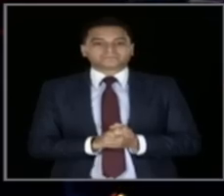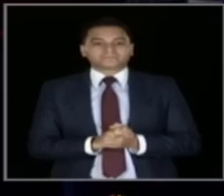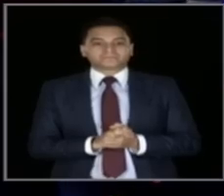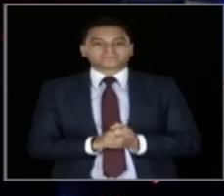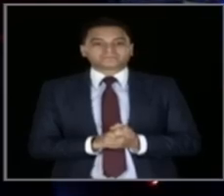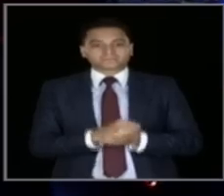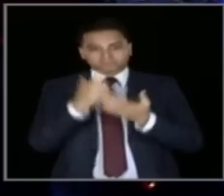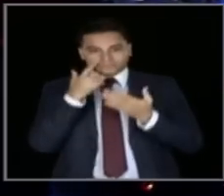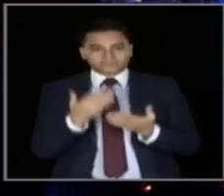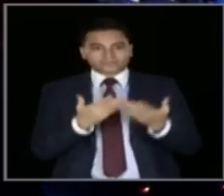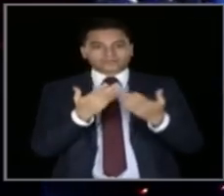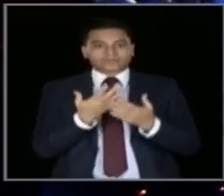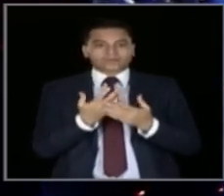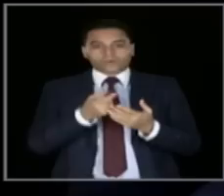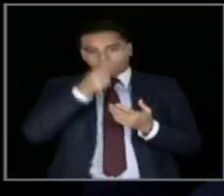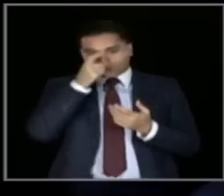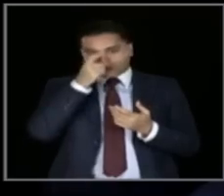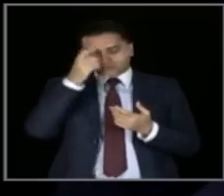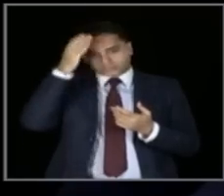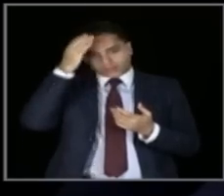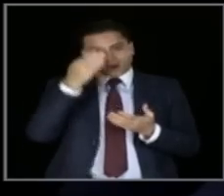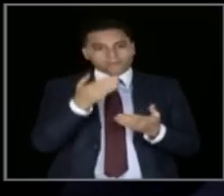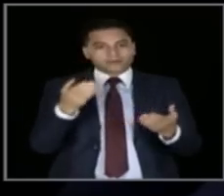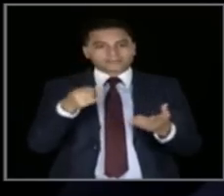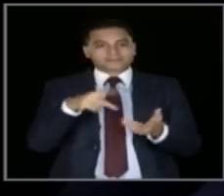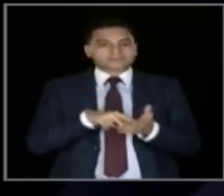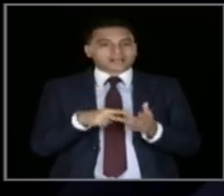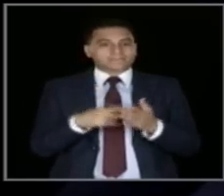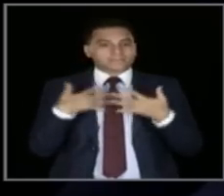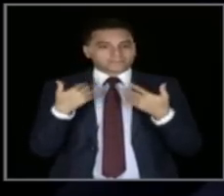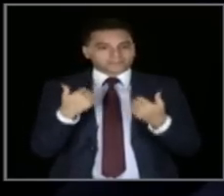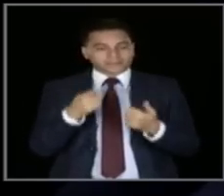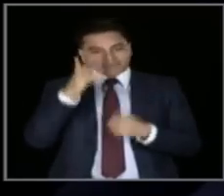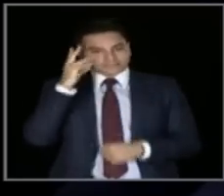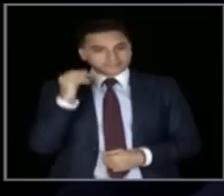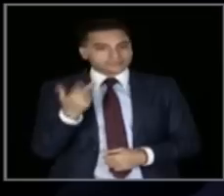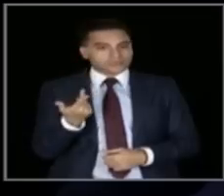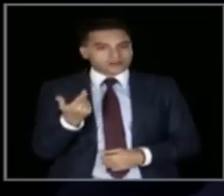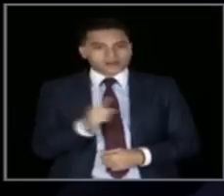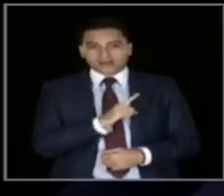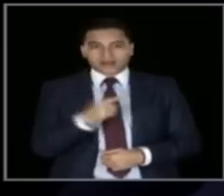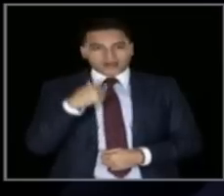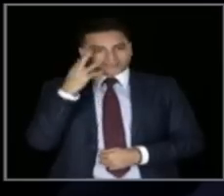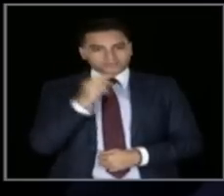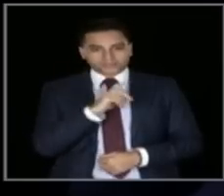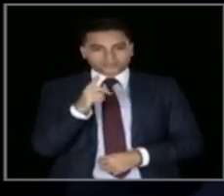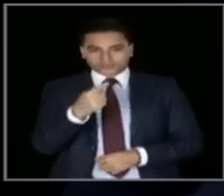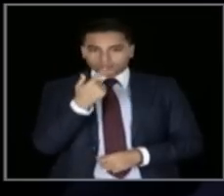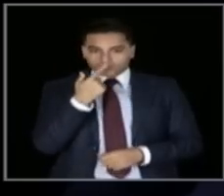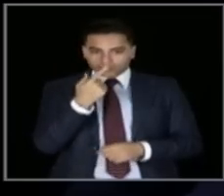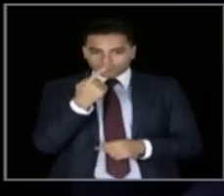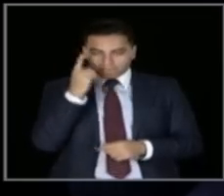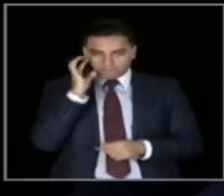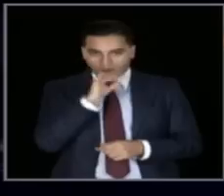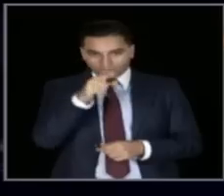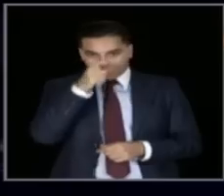نروح بقى لوردة العباقرة. وردة العباقرة ازاي؟ الحمد لله. انت نسيتي ولا ايه؟ لا مش ناسية. مش انت وردة العباقرة؟